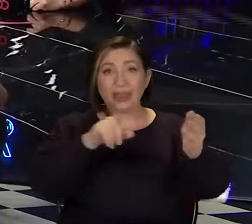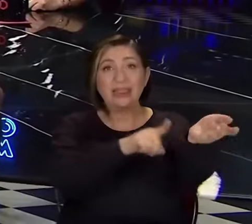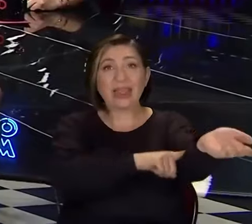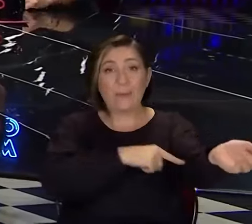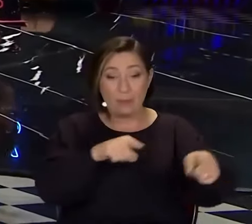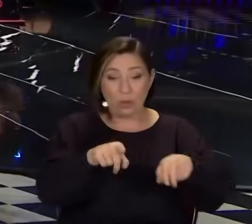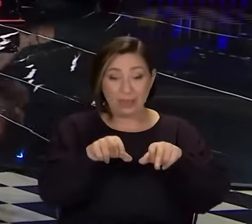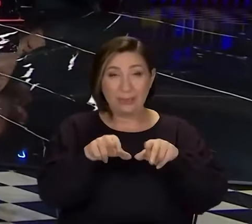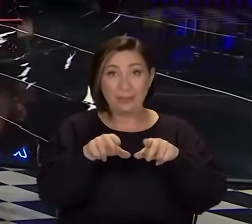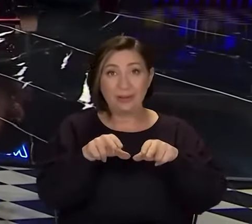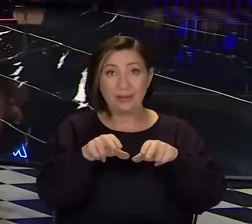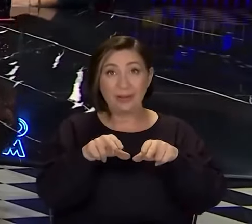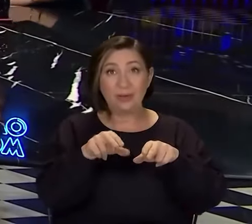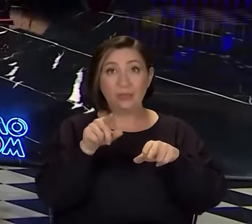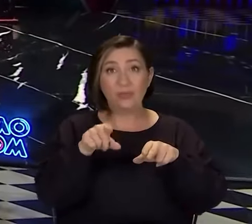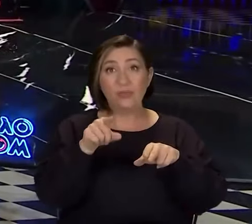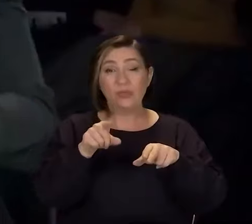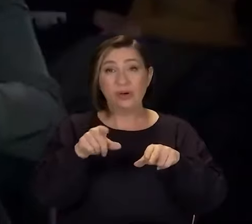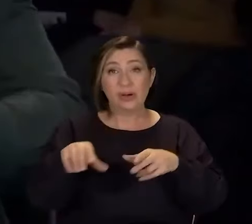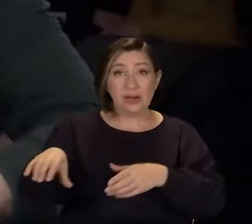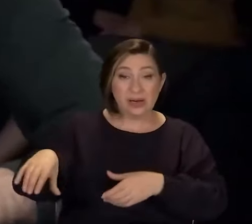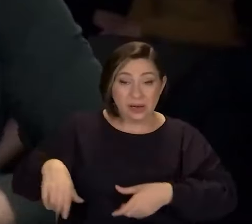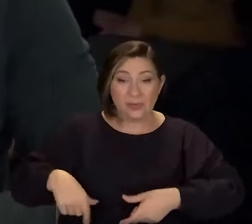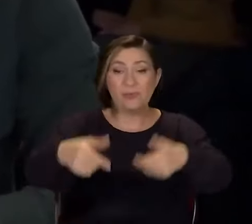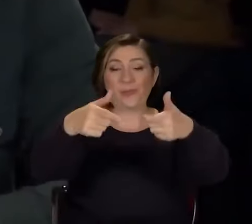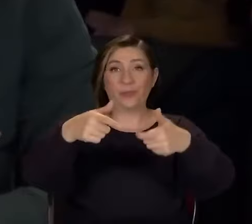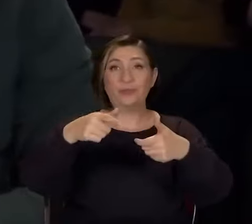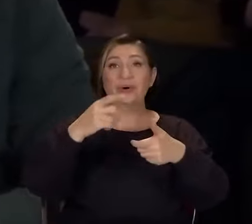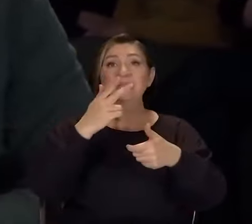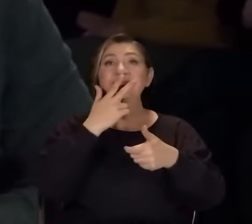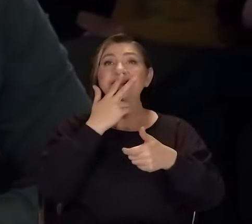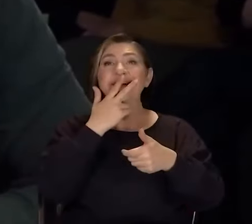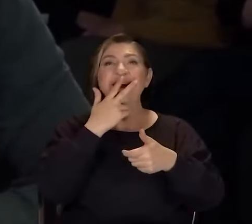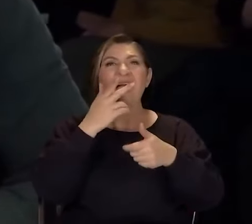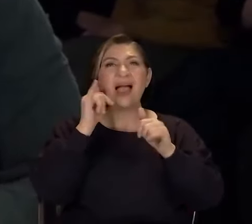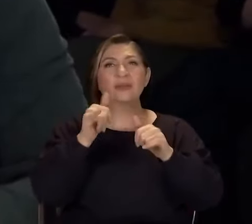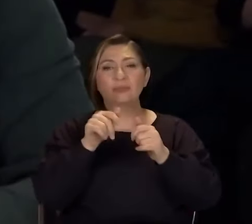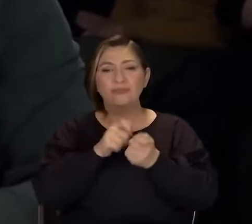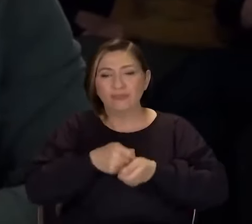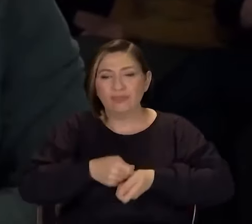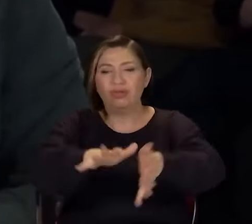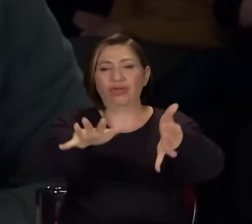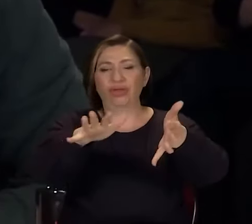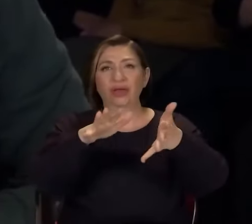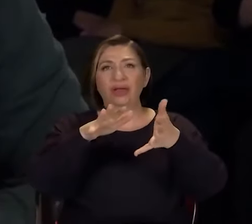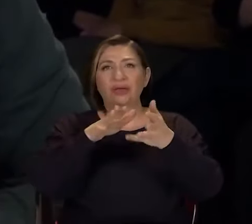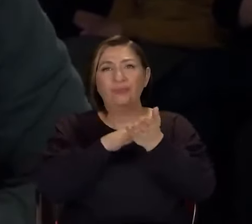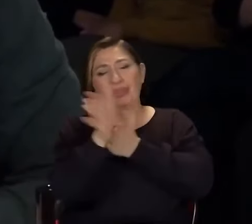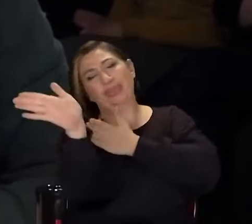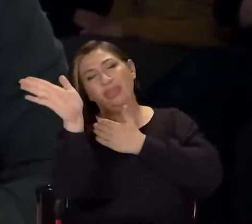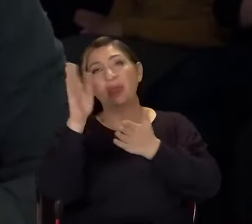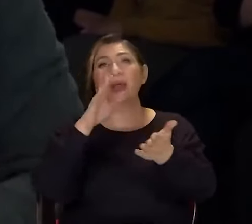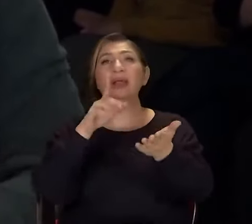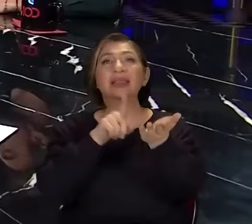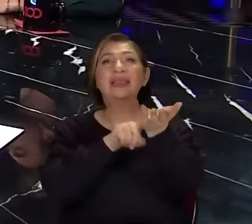damarlar bu şekilde. Bu kavanozu alır böyle boca edersem sigara içtiğinde aynı buraya boca ettiğim gibi. Burası nasıl